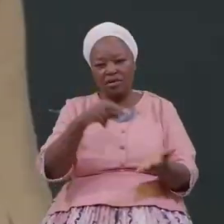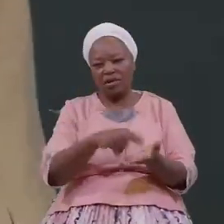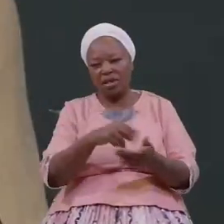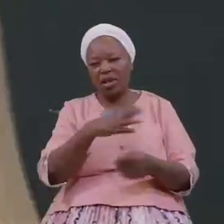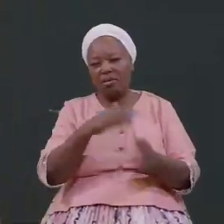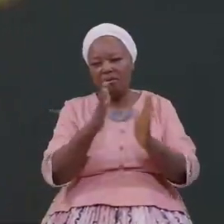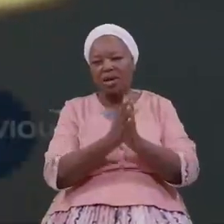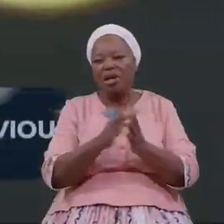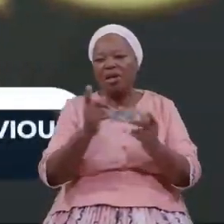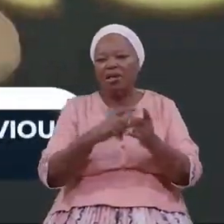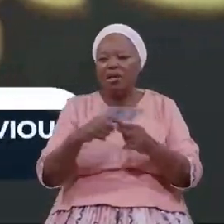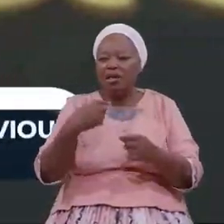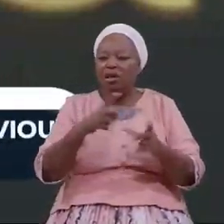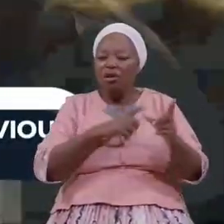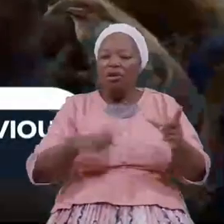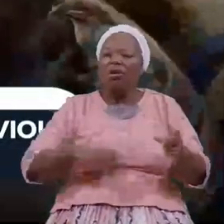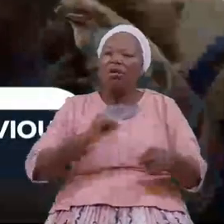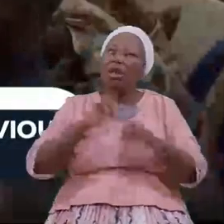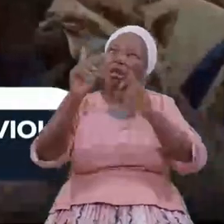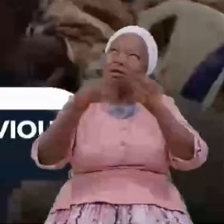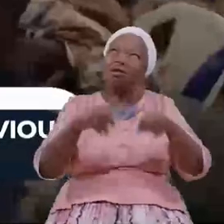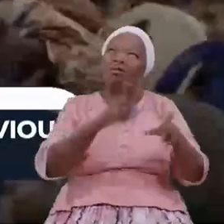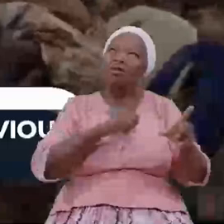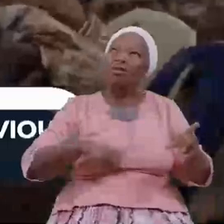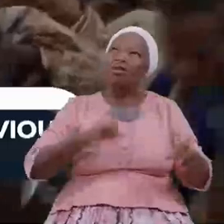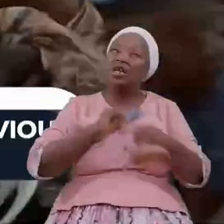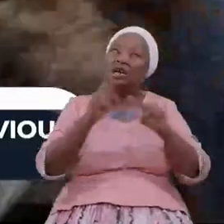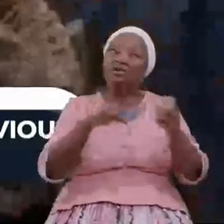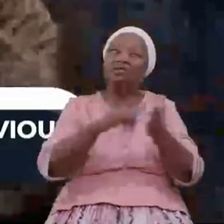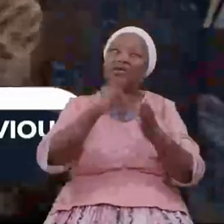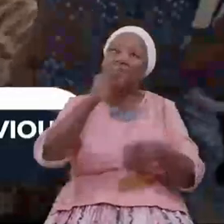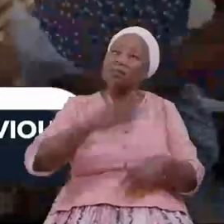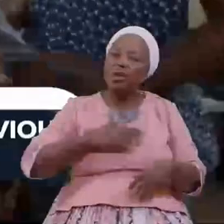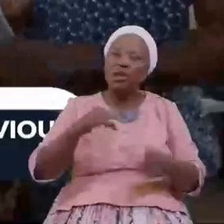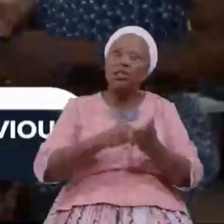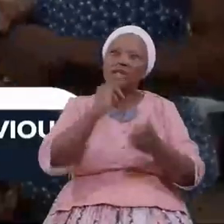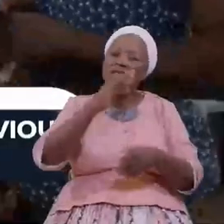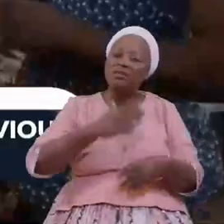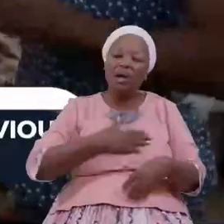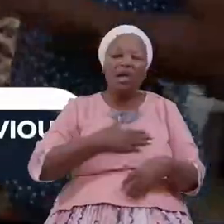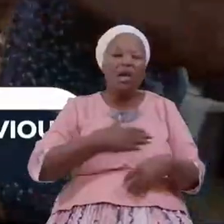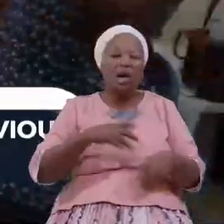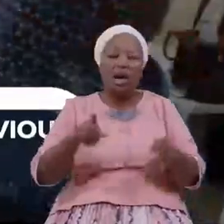dire, Seigneur, je viens, Seigneur, me voici, cela m'appartient,